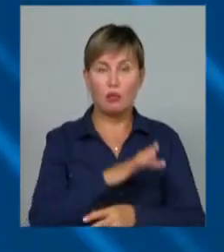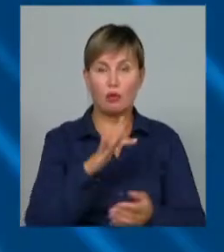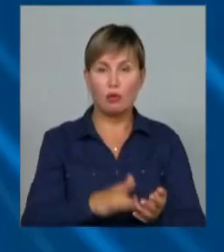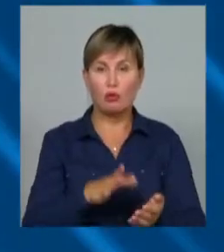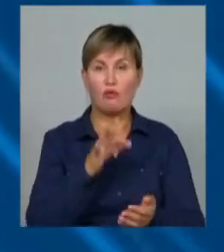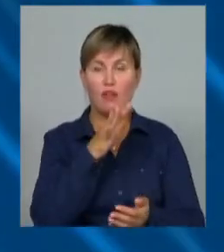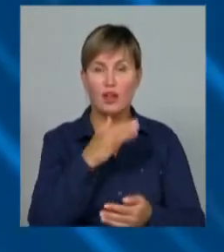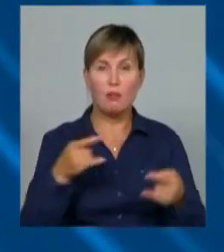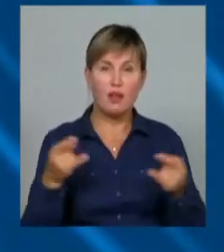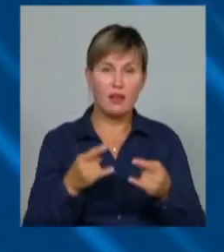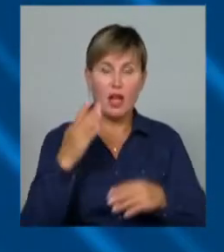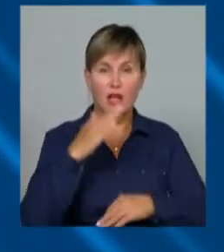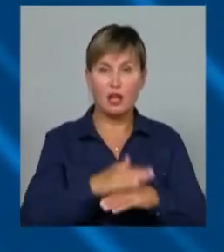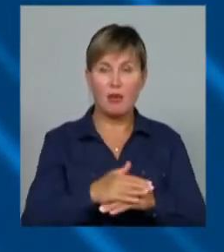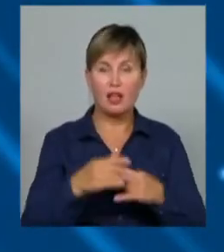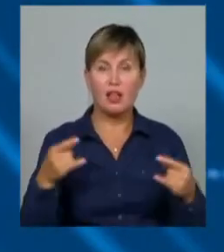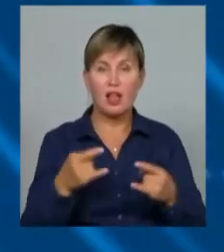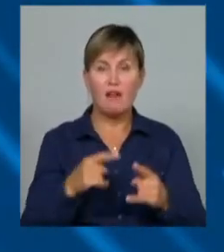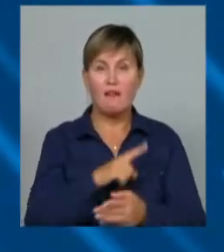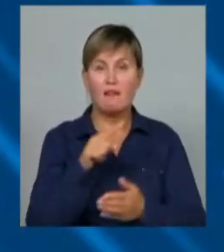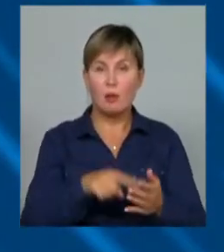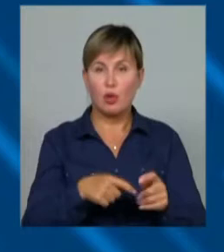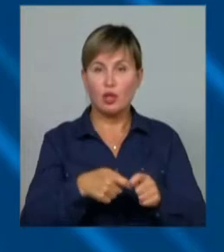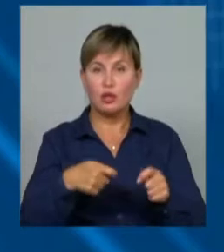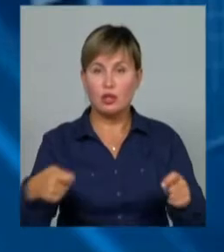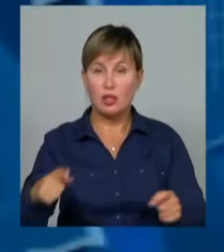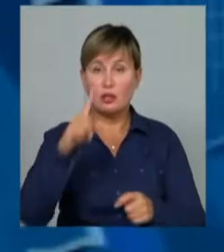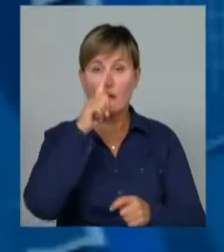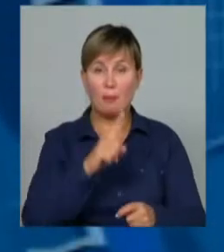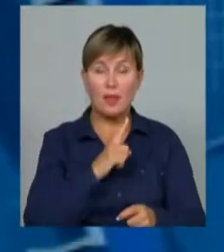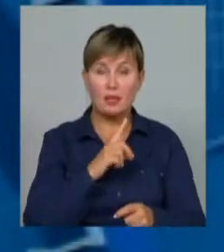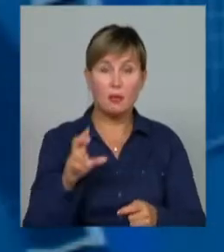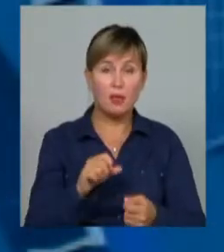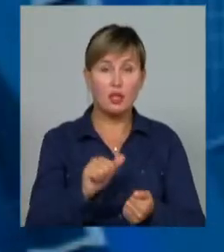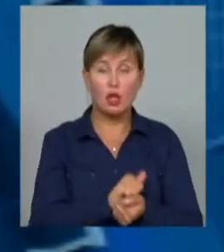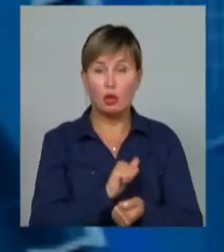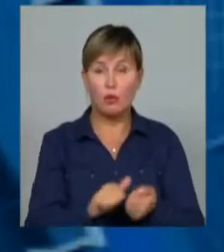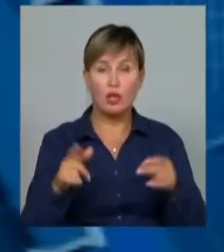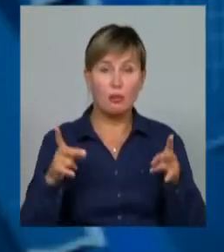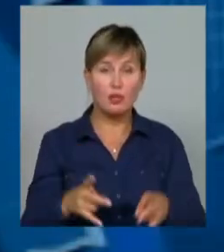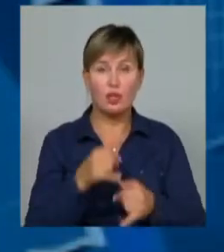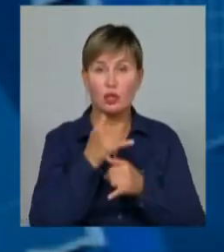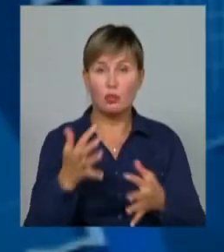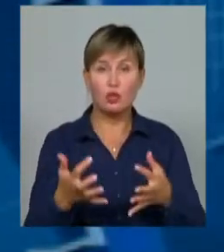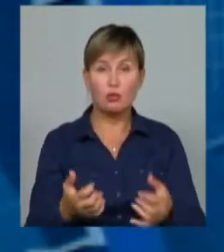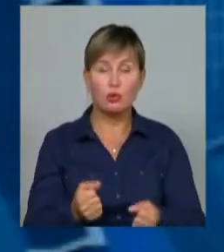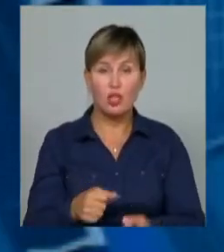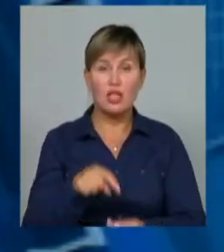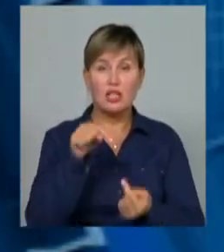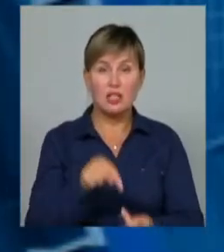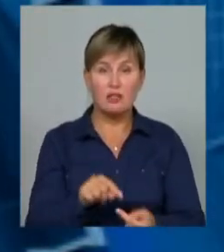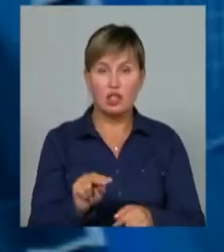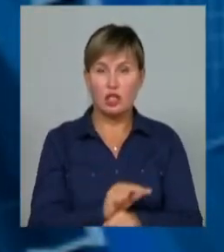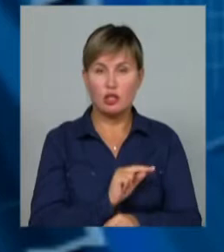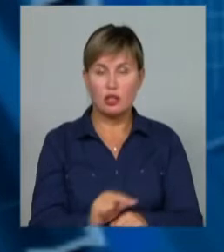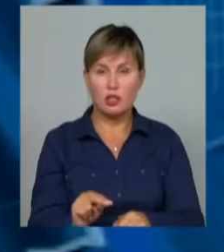время эфира программы «Акимат Лайф». Вопрос затянулся на месяцы, а без документа пострадавшая не может получить соответствующее